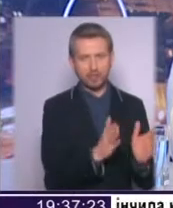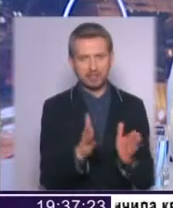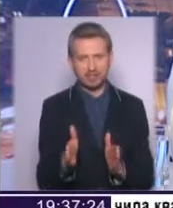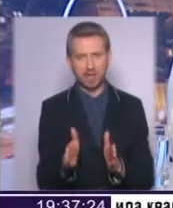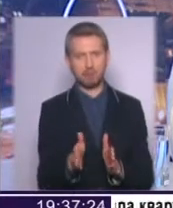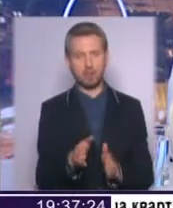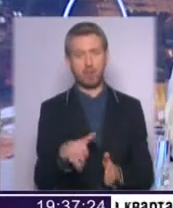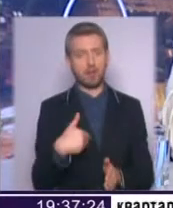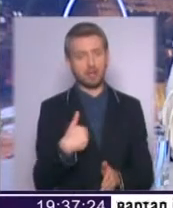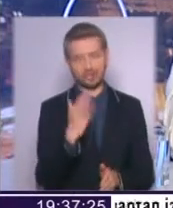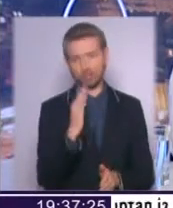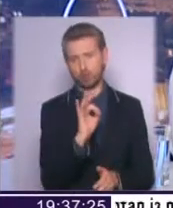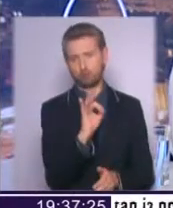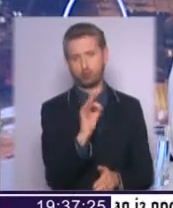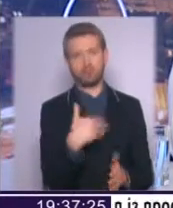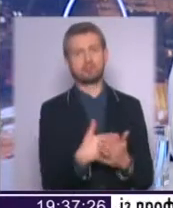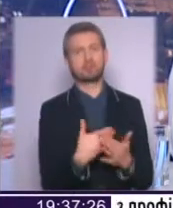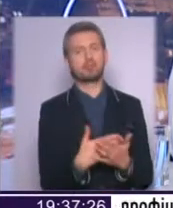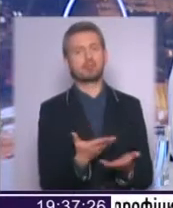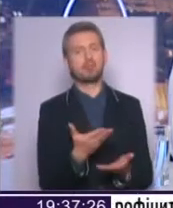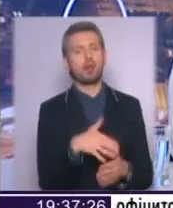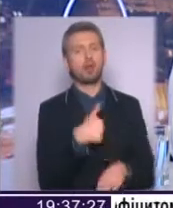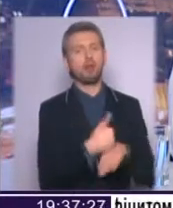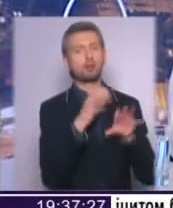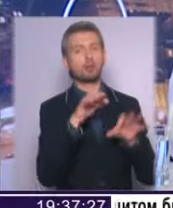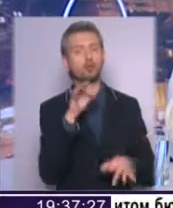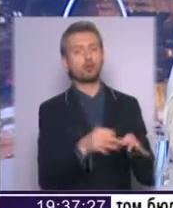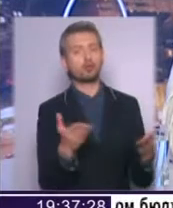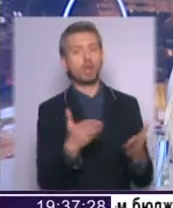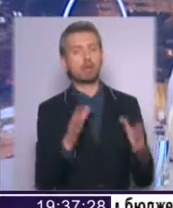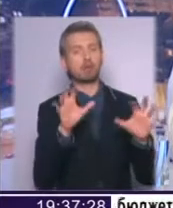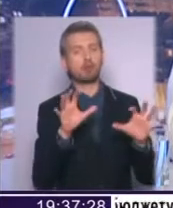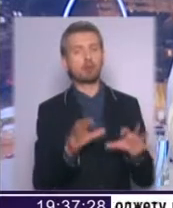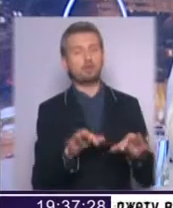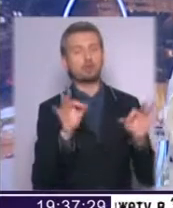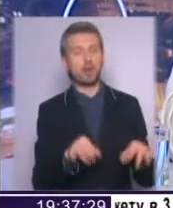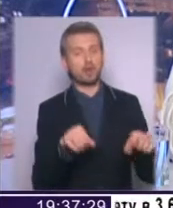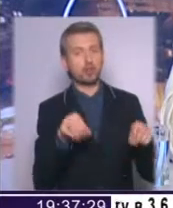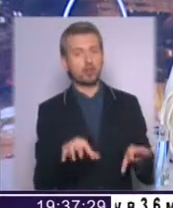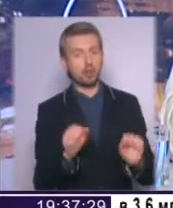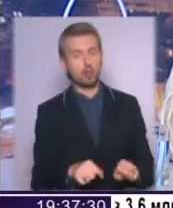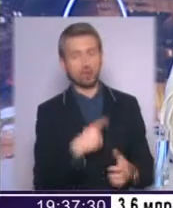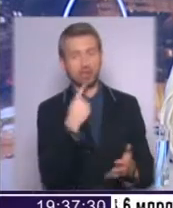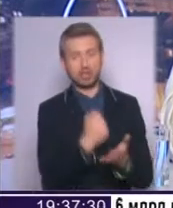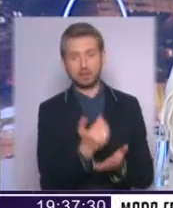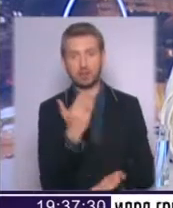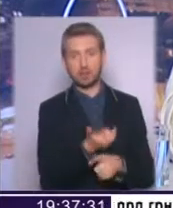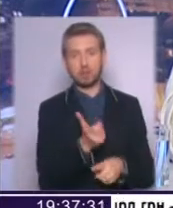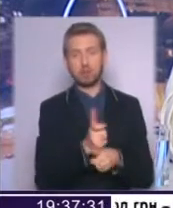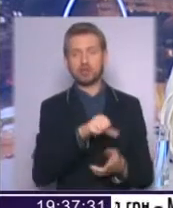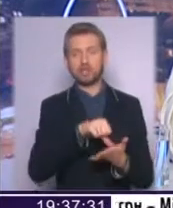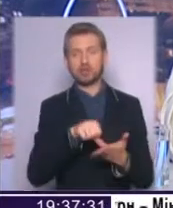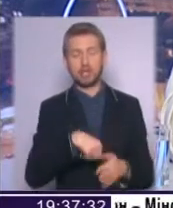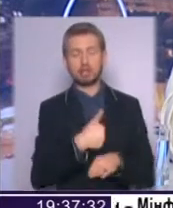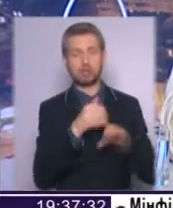ефективність буде нульова. От, наприклад, і Конституційного суду. Що він може винести, яке законодавче правильне рішення, якщо більшість членів